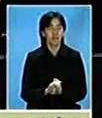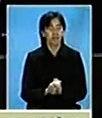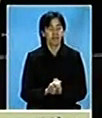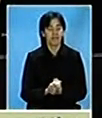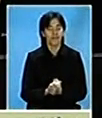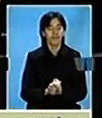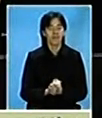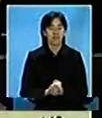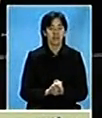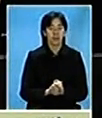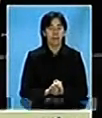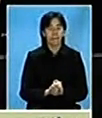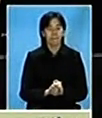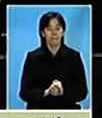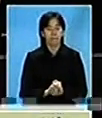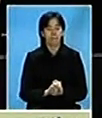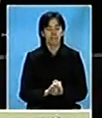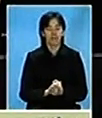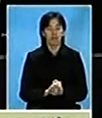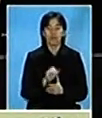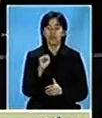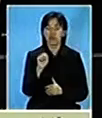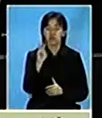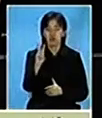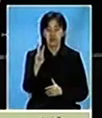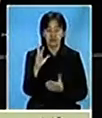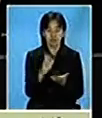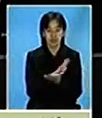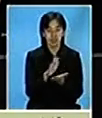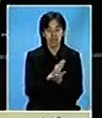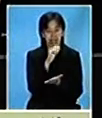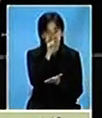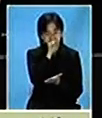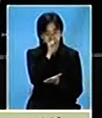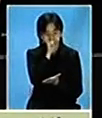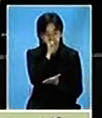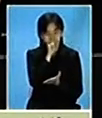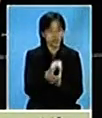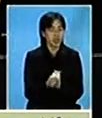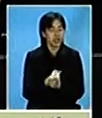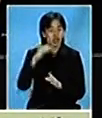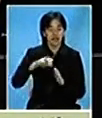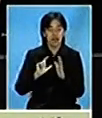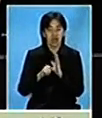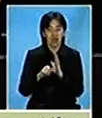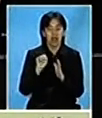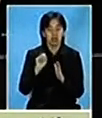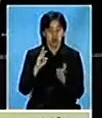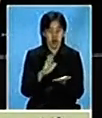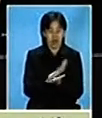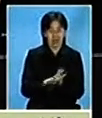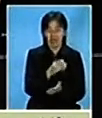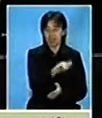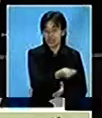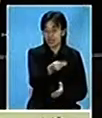ากนี้สมาชิกท่านใดที่ยังไม่ได้คืนเอกสารลับที่สำนักงานเลขาธิการวุฒิสภาได้แจกแก่ท่านส